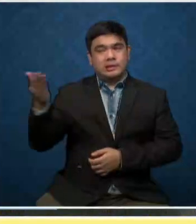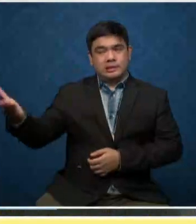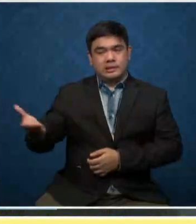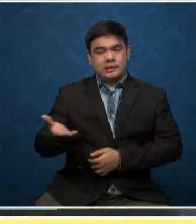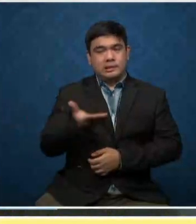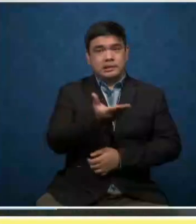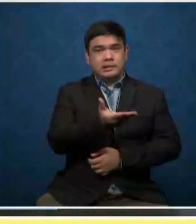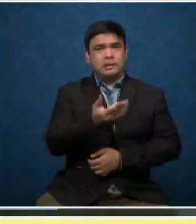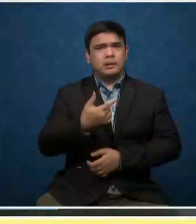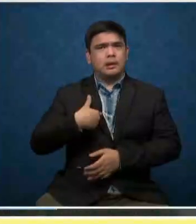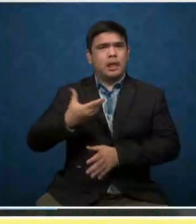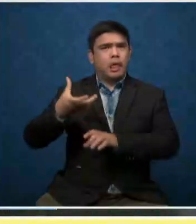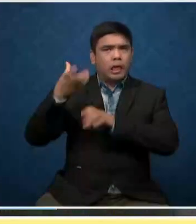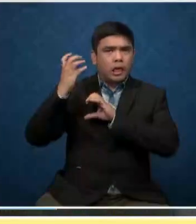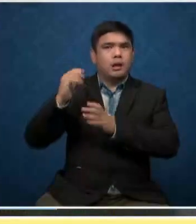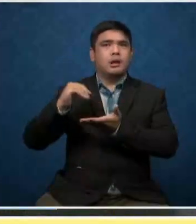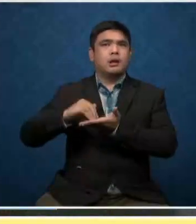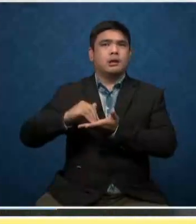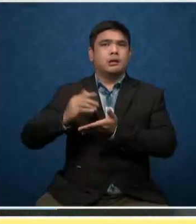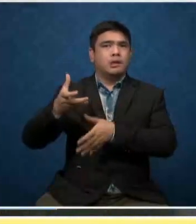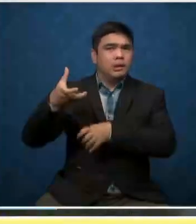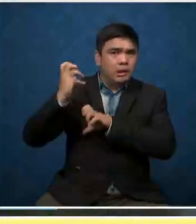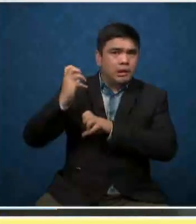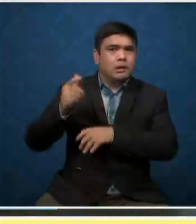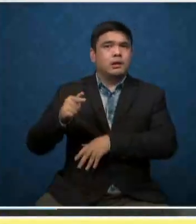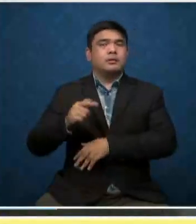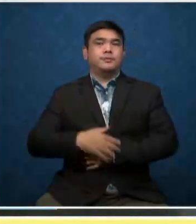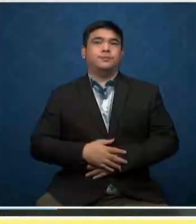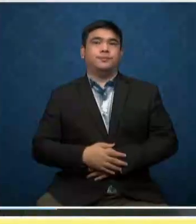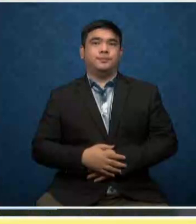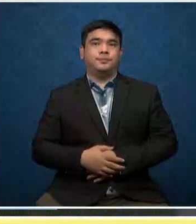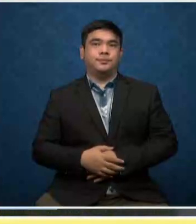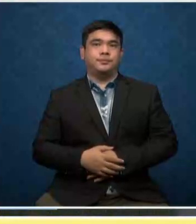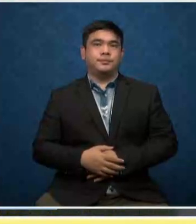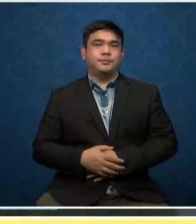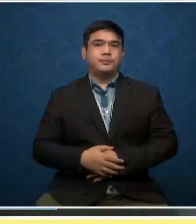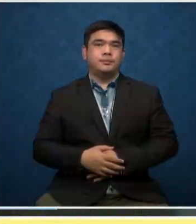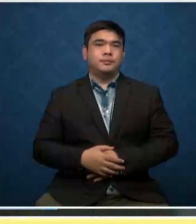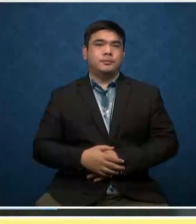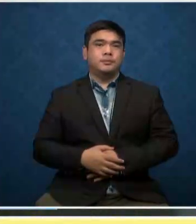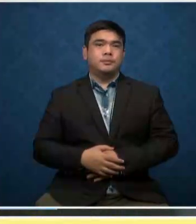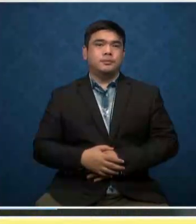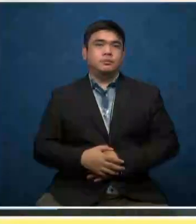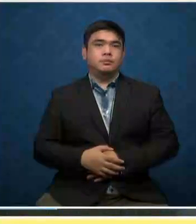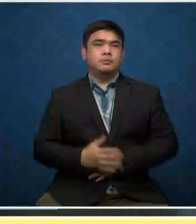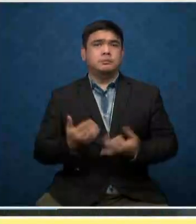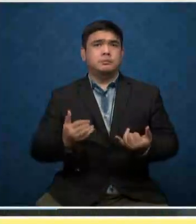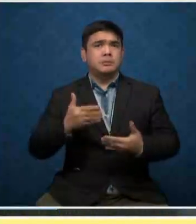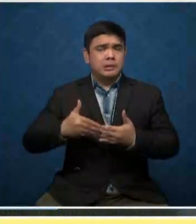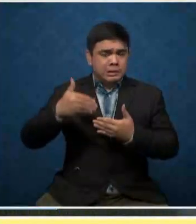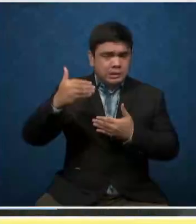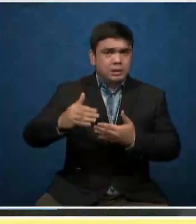จะต้องย้อนกลับมาพิจารณาเรื่องนี้อีกทีนึงถ้ามีกรณีนั้นเกิดขึ้นซึ่งต่างๆเหล่านี้เป็นเรื่อง